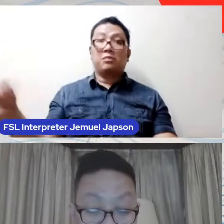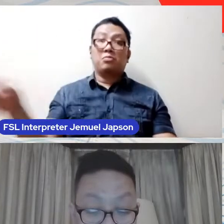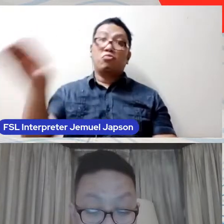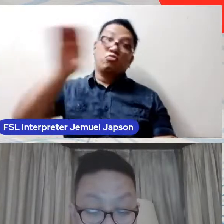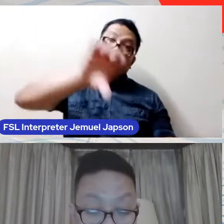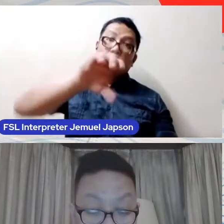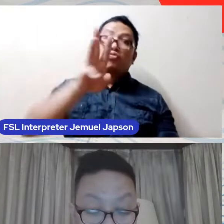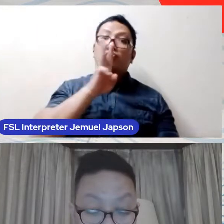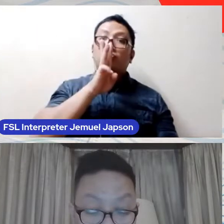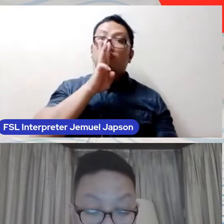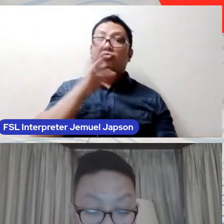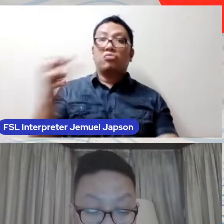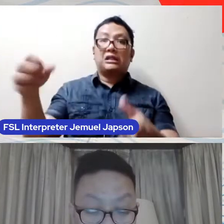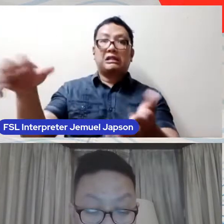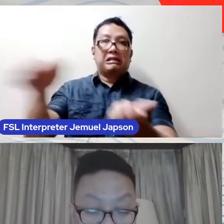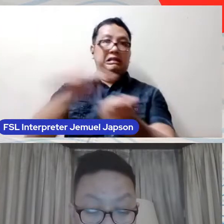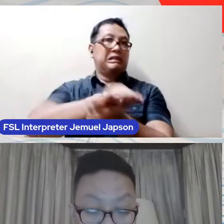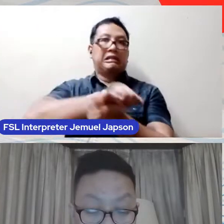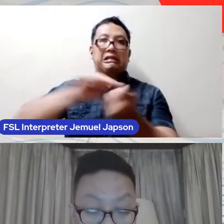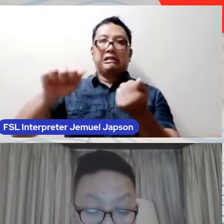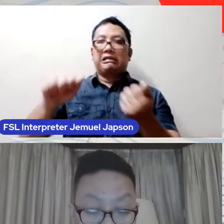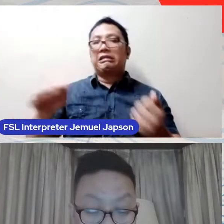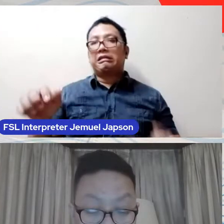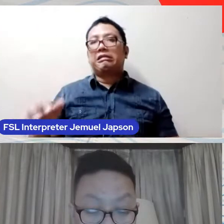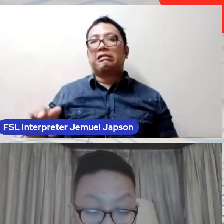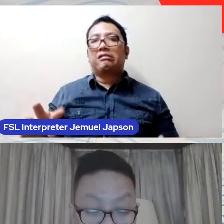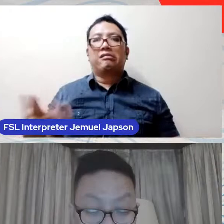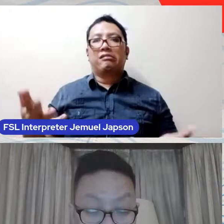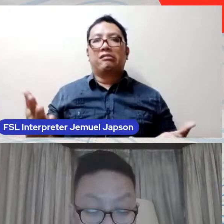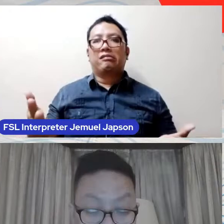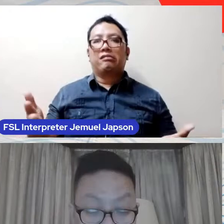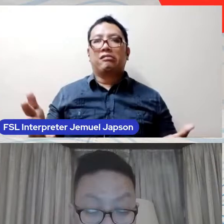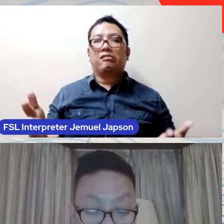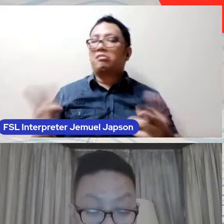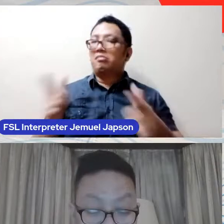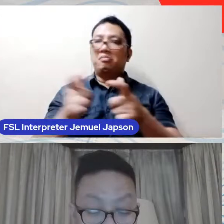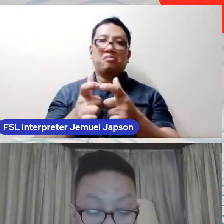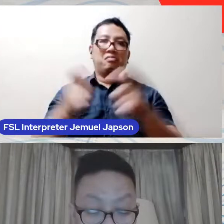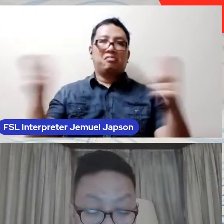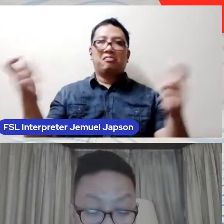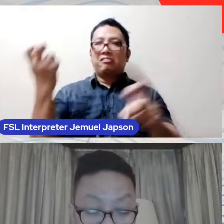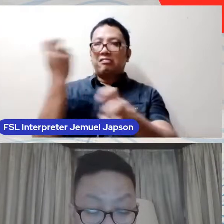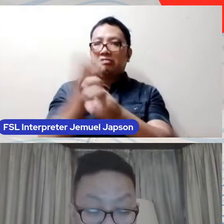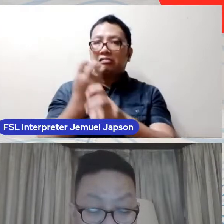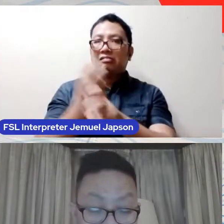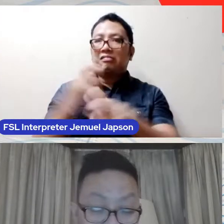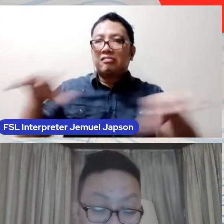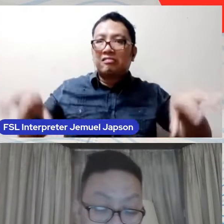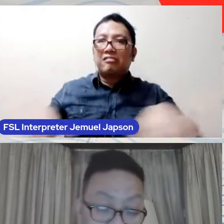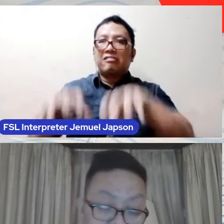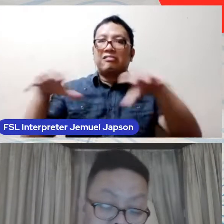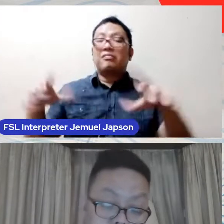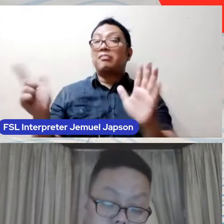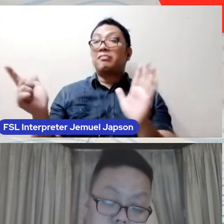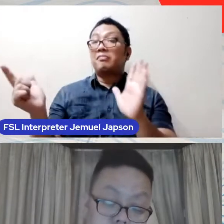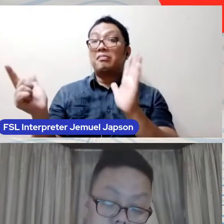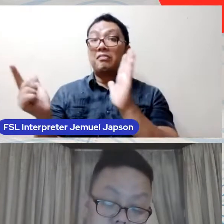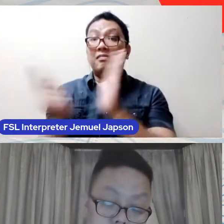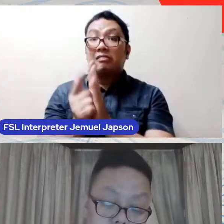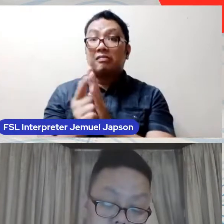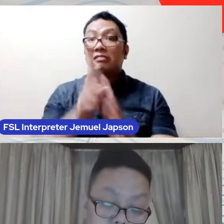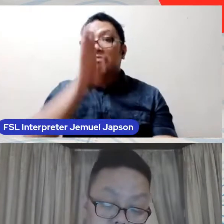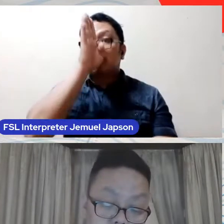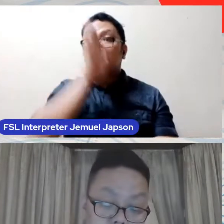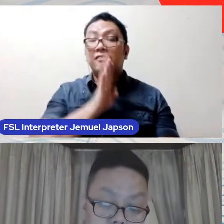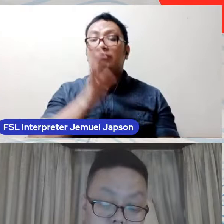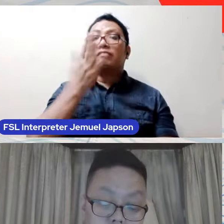ako po, malaki po yung, malaki po yung hirap sa operations kasi po bawal pong masira or mabasa ang